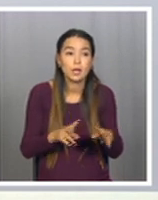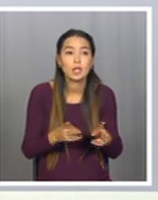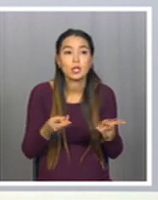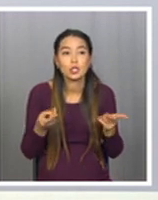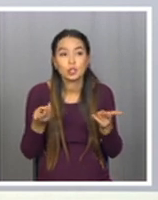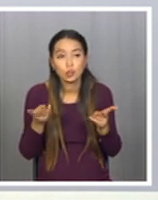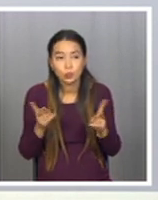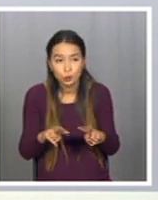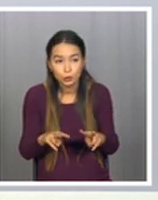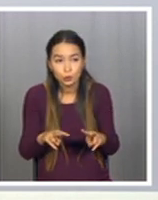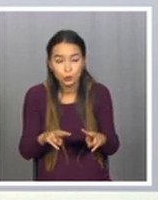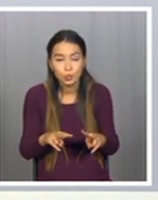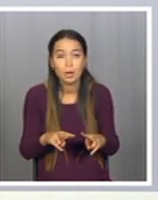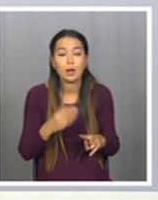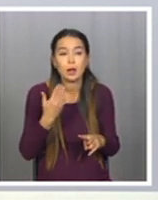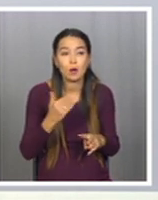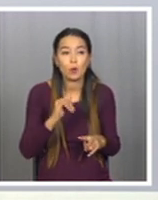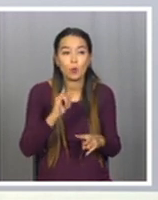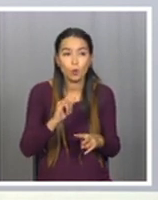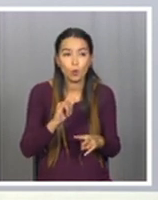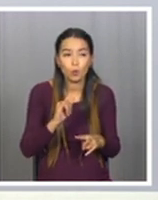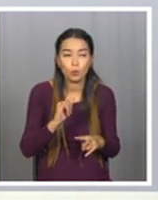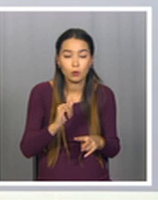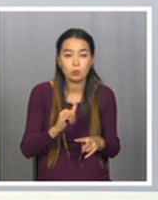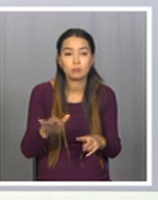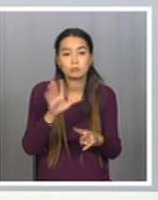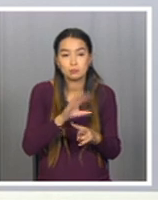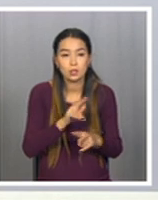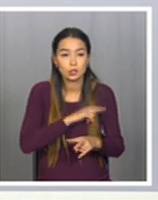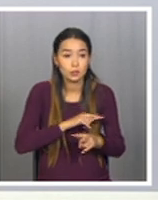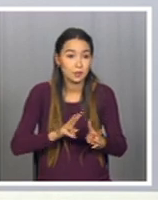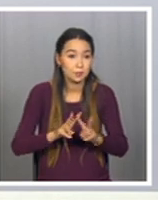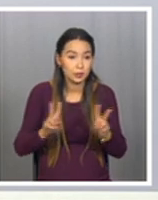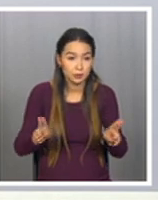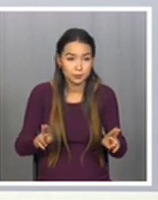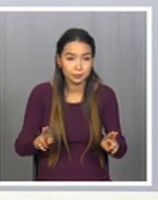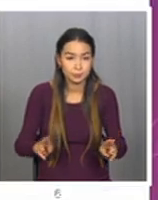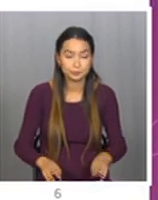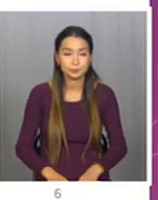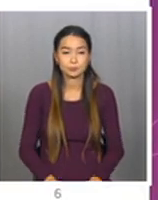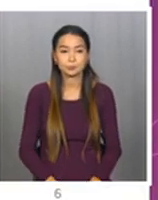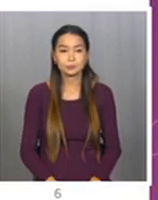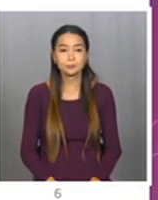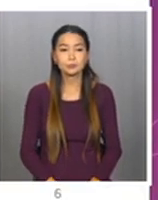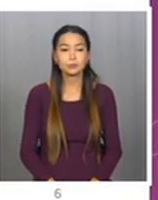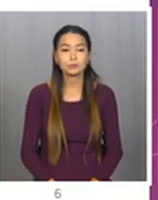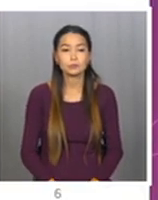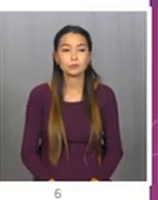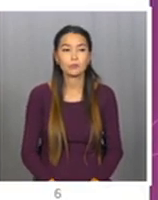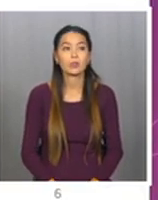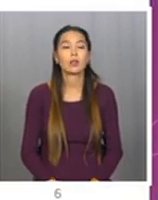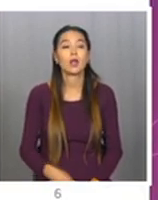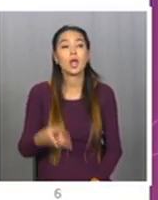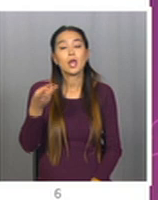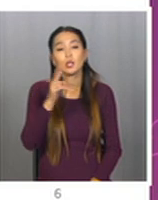периоды және жиіліктері бірдей. Екеуін бір графикке